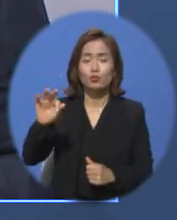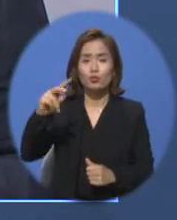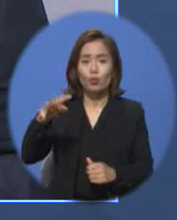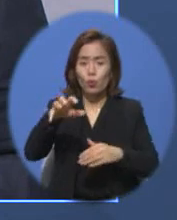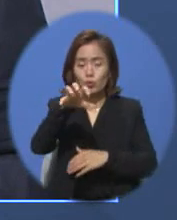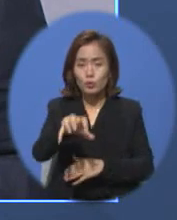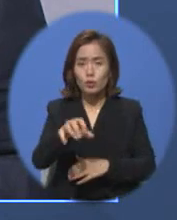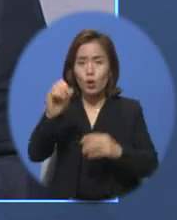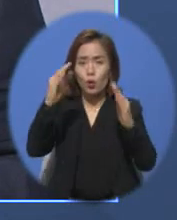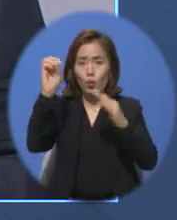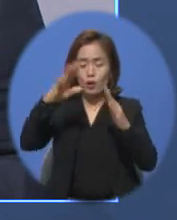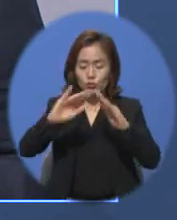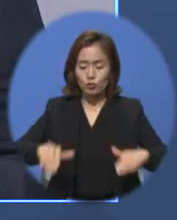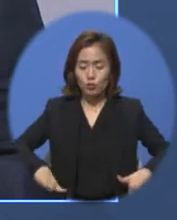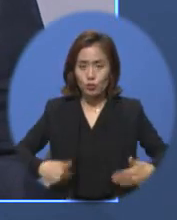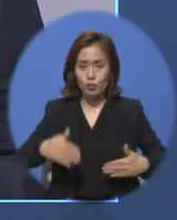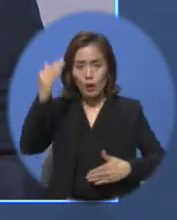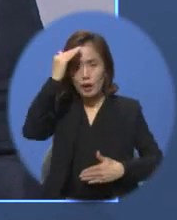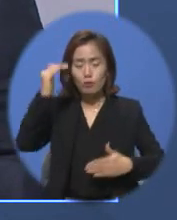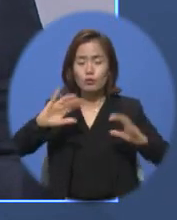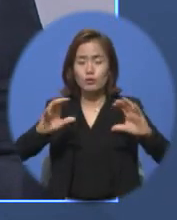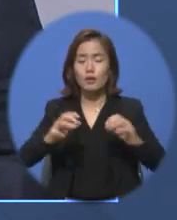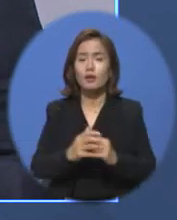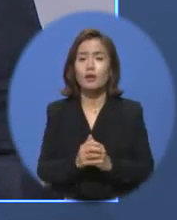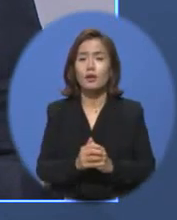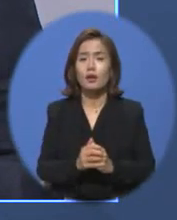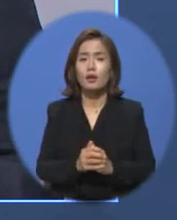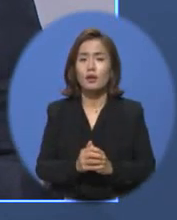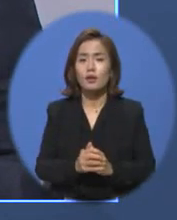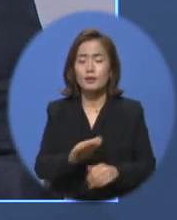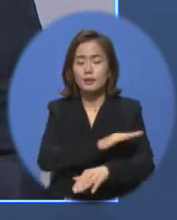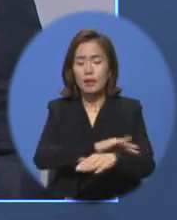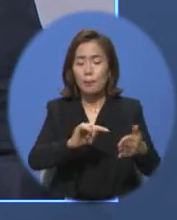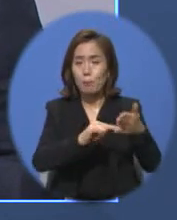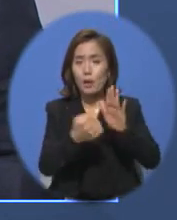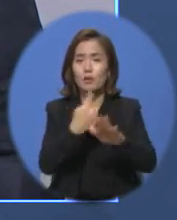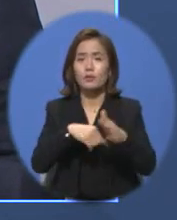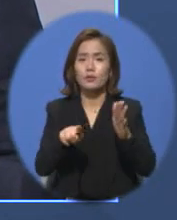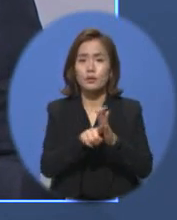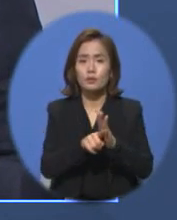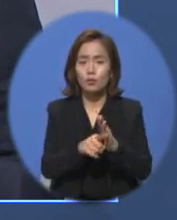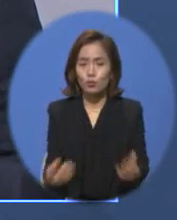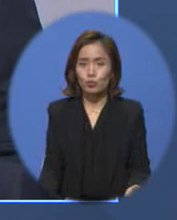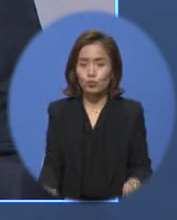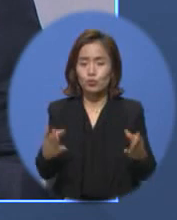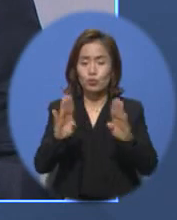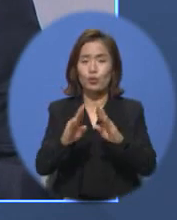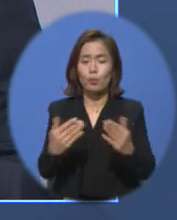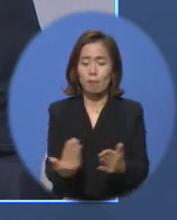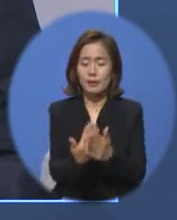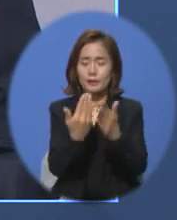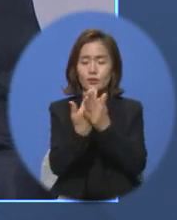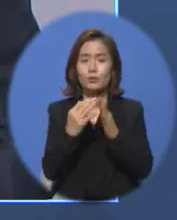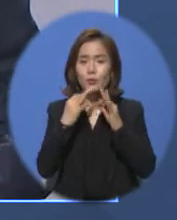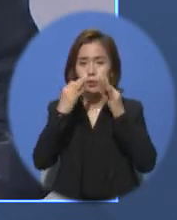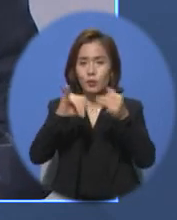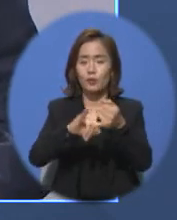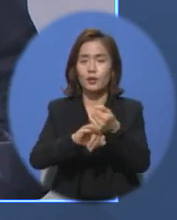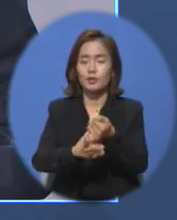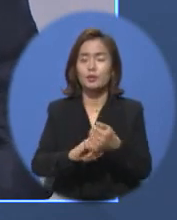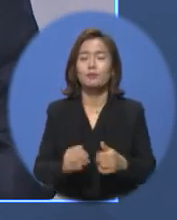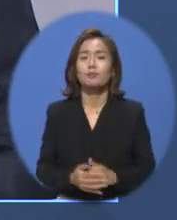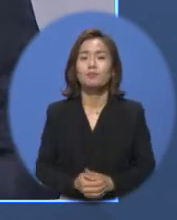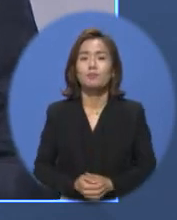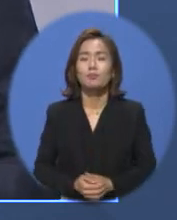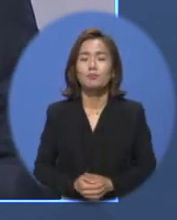이러한효심과충성의정신이 광주,전남,나아가 전국으로확산될수있는축제를만들어나가겠습니다.아.네 ,감사